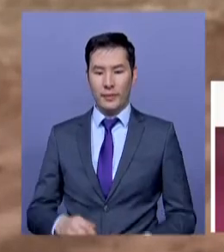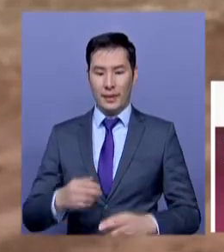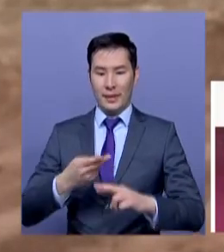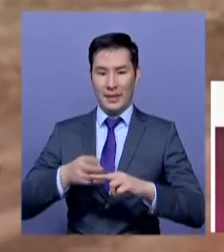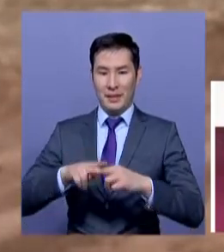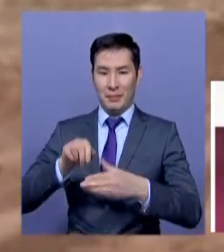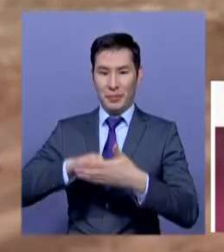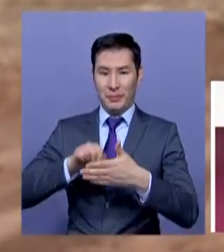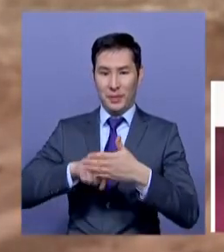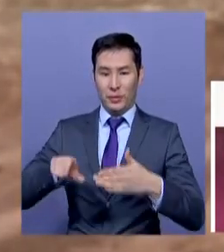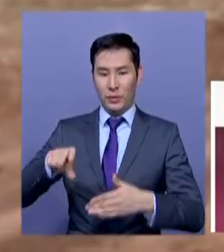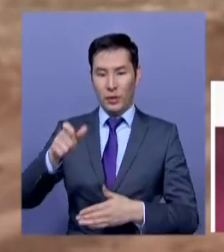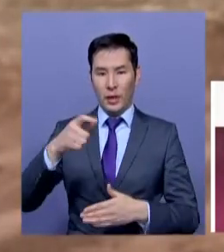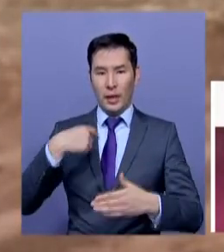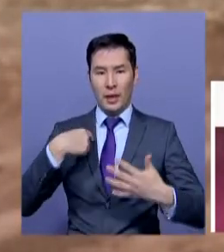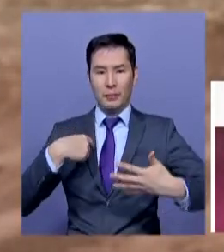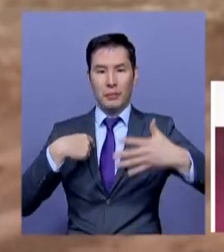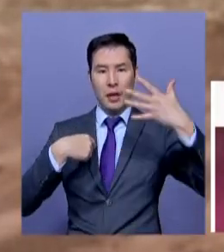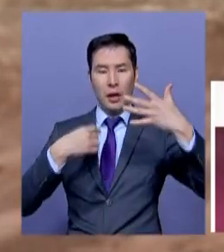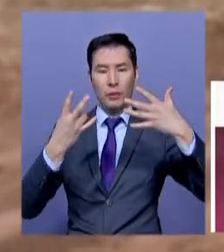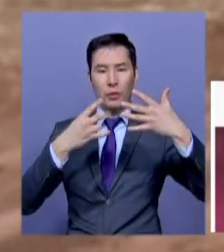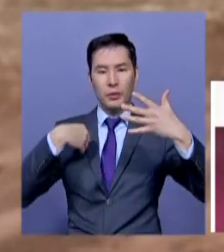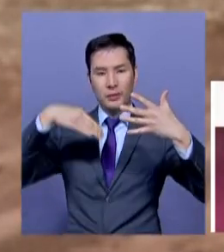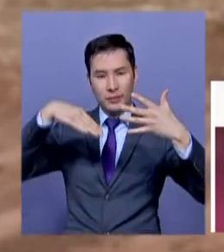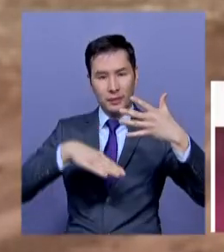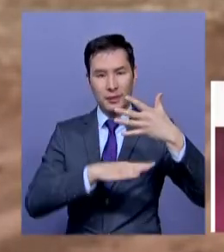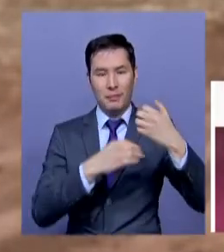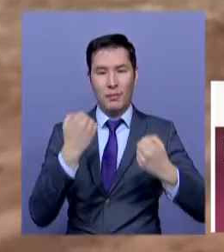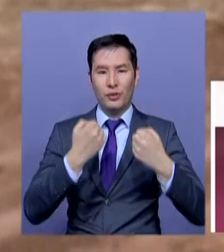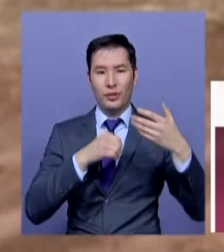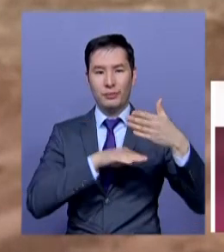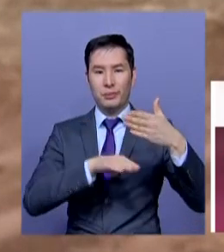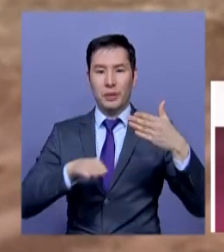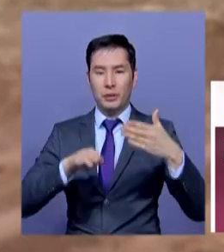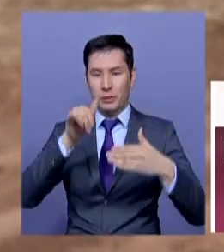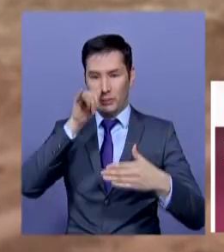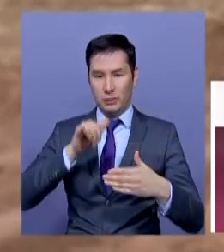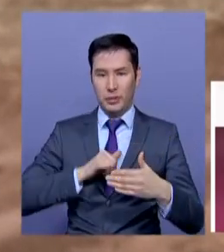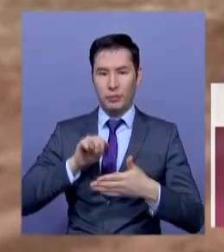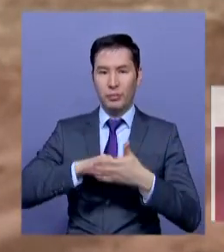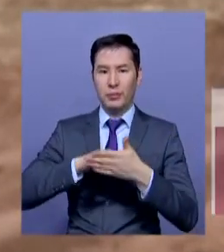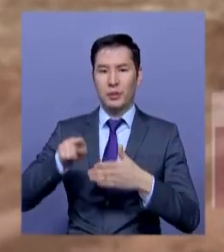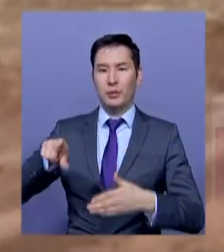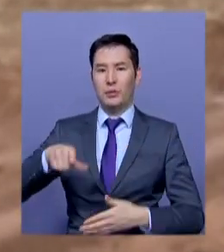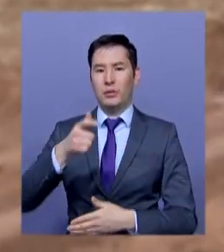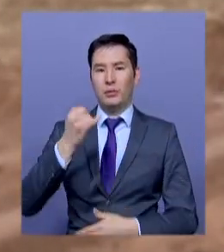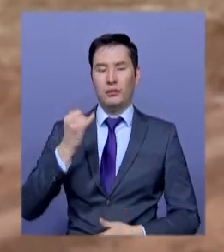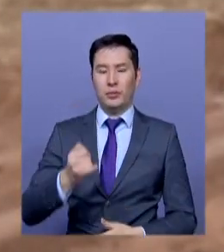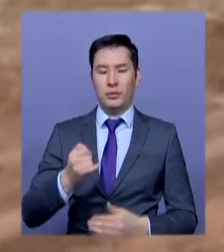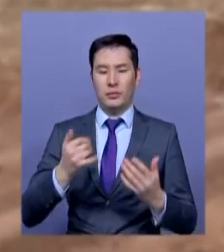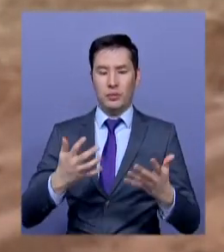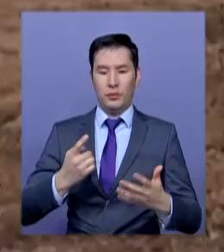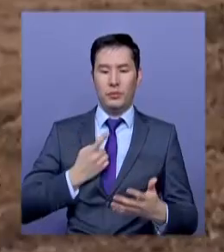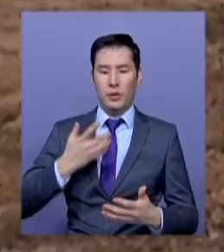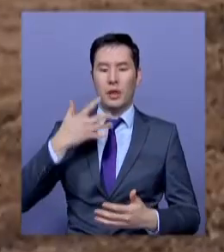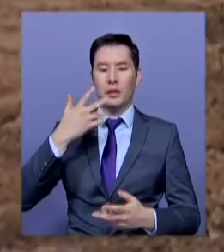кесірінен ондағы шаң-тозаң осында кіреттеп біздің паркингтерді ашпай отыр. Бұдан біз ғана зардап шегіп отырмыз. Жаз айынан бері осы жолды